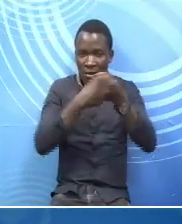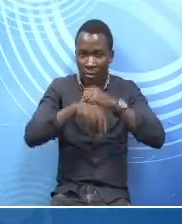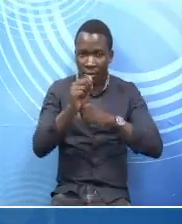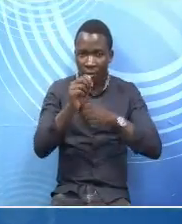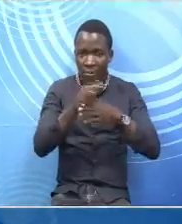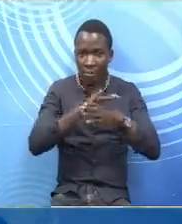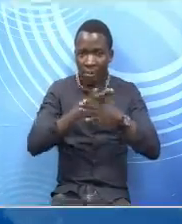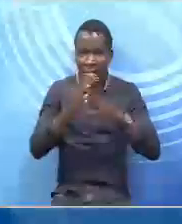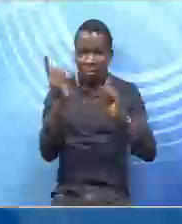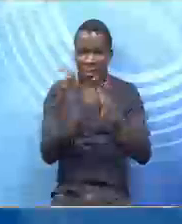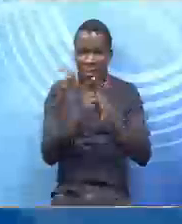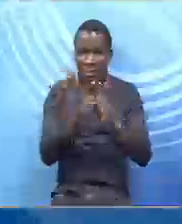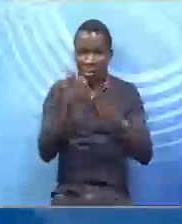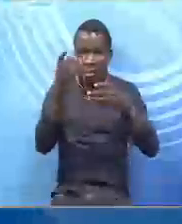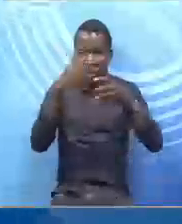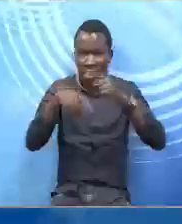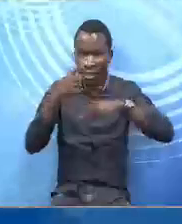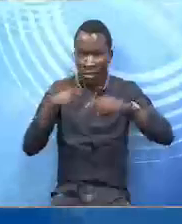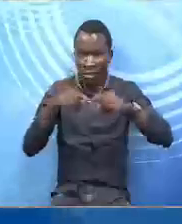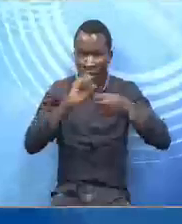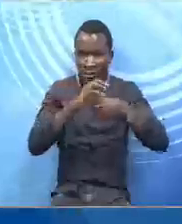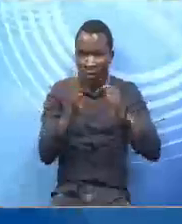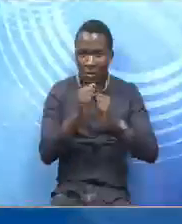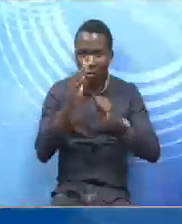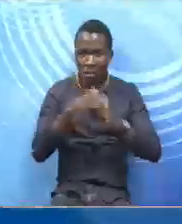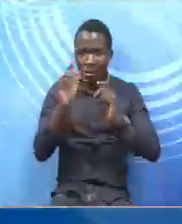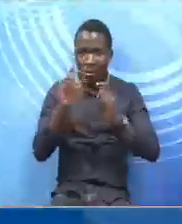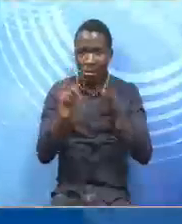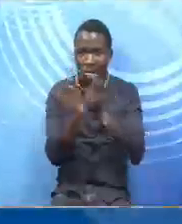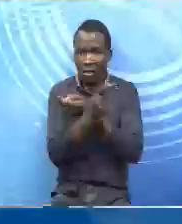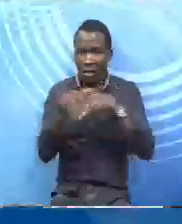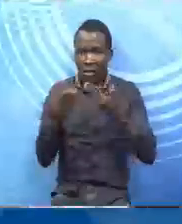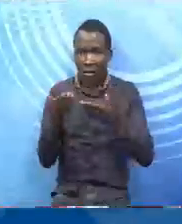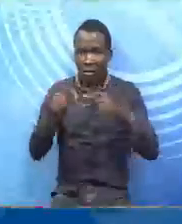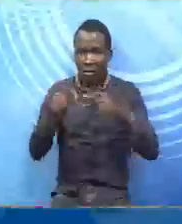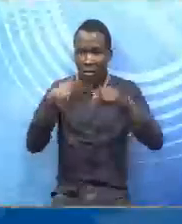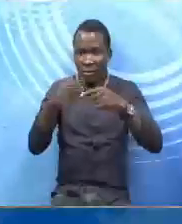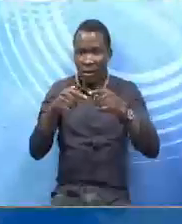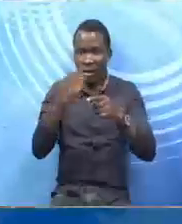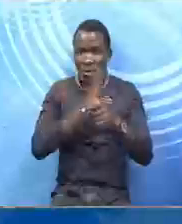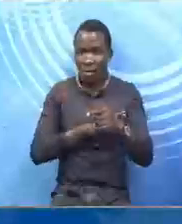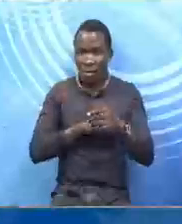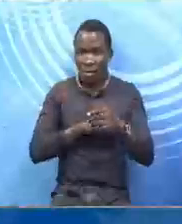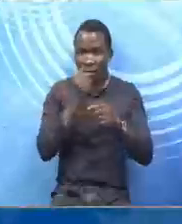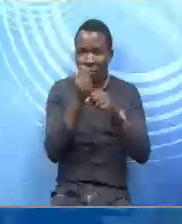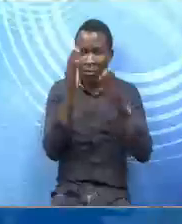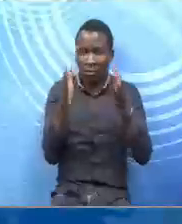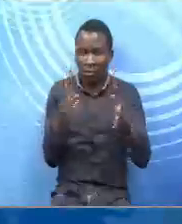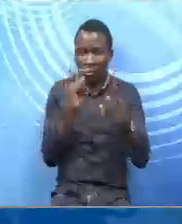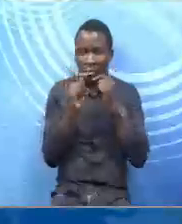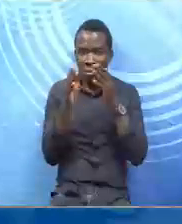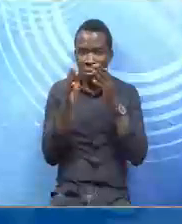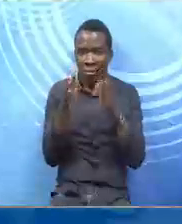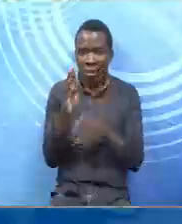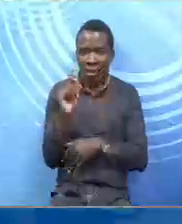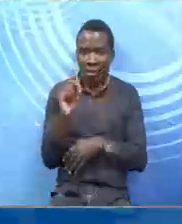za COVID-19 ngo bishobore kubaho gusubukurwa no gukomeza guhemba abakozi Janvier Kamanzi Semigabo,